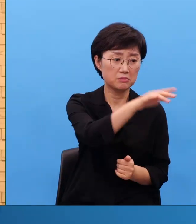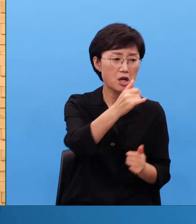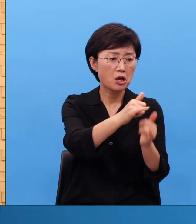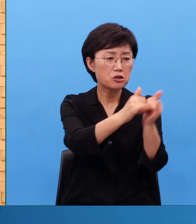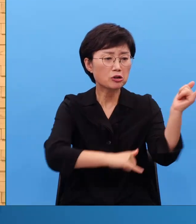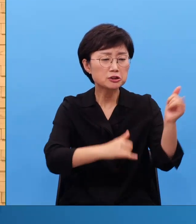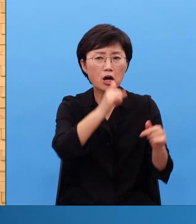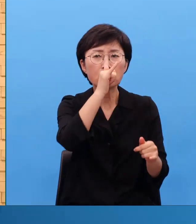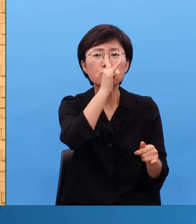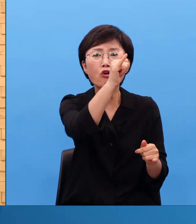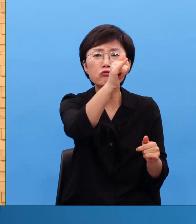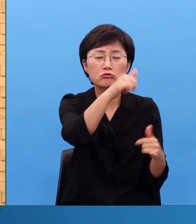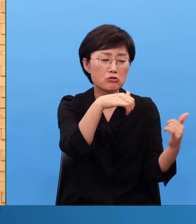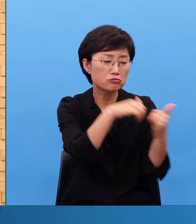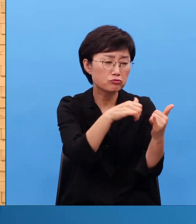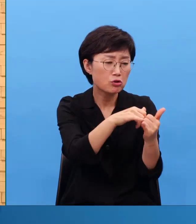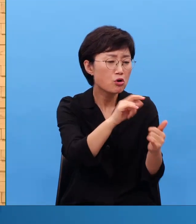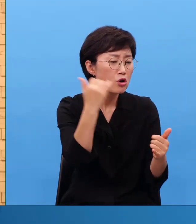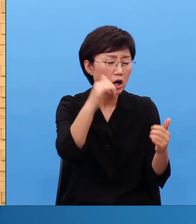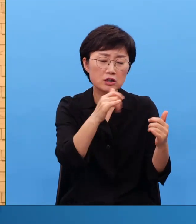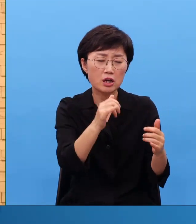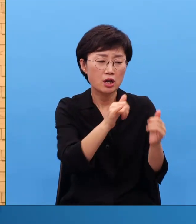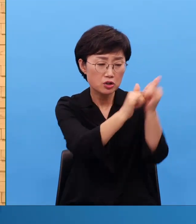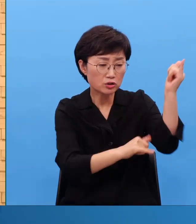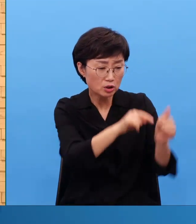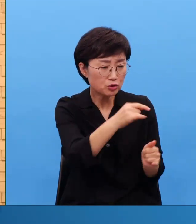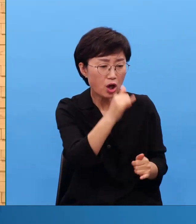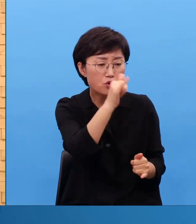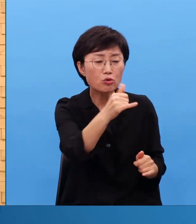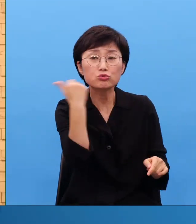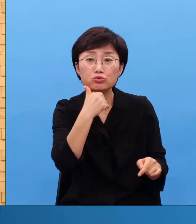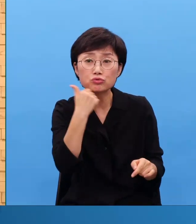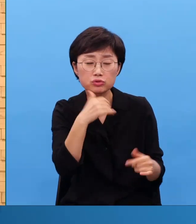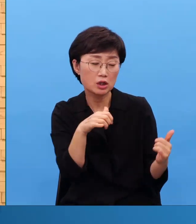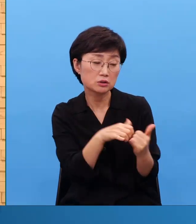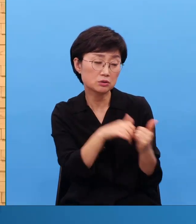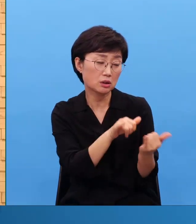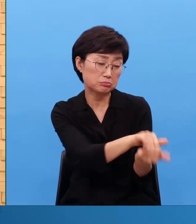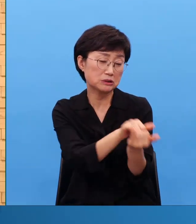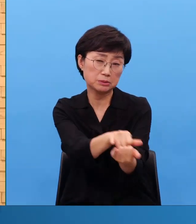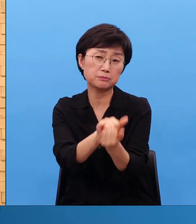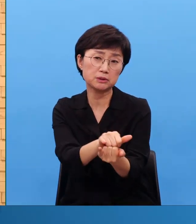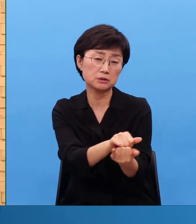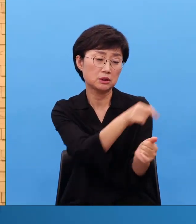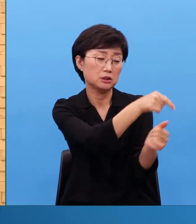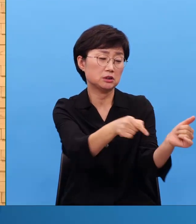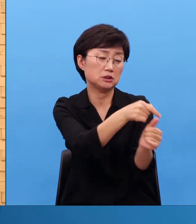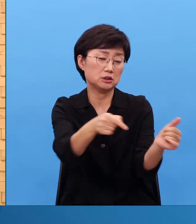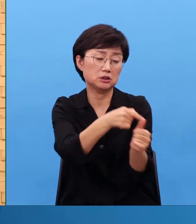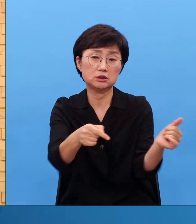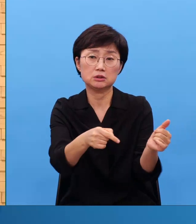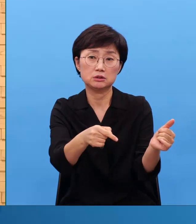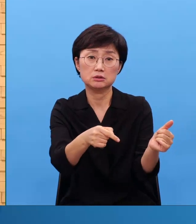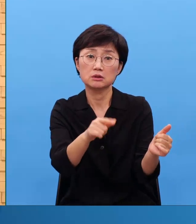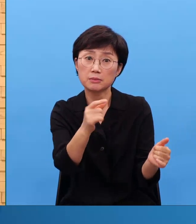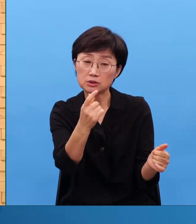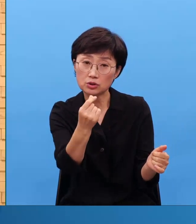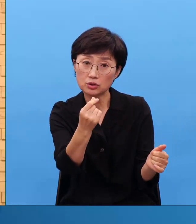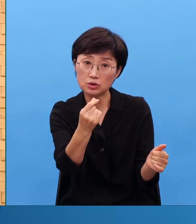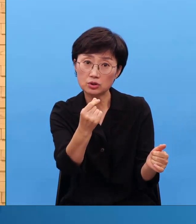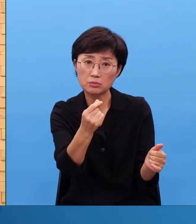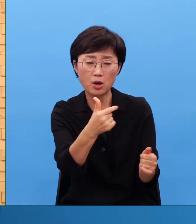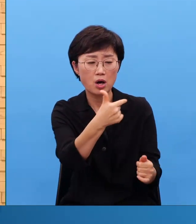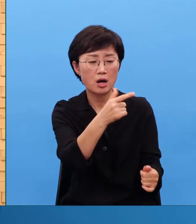뭐였습니까? 다 돌아다니면서 사람 죽이고 했거든요. Or Genghis Khan? What did he do? What did these heroes do? 나폴레옹의 행위 뭡니까? 돌아다니면서 사람 죽인 거지. And then